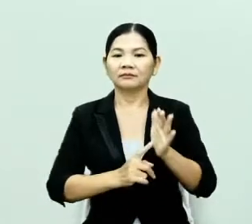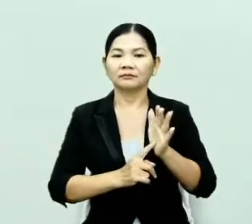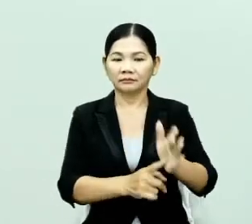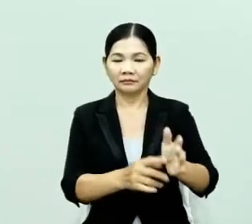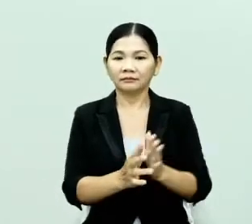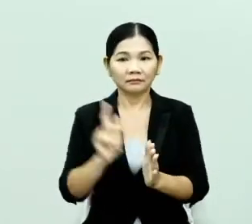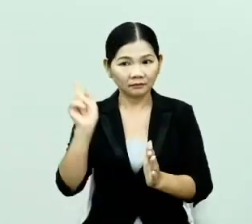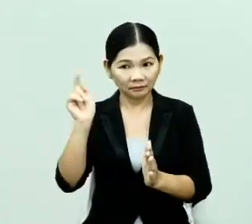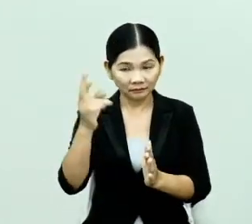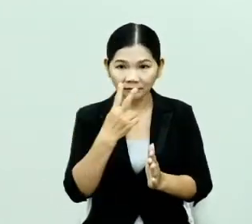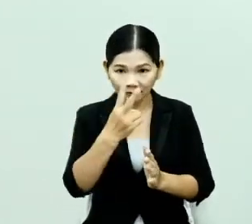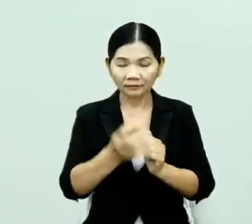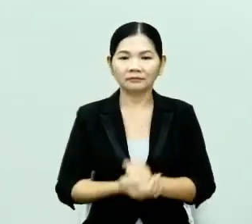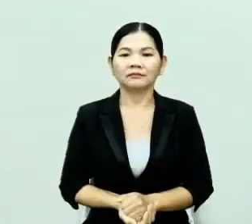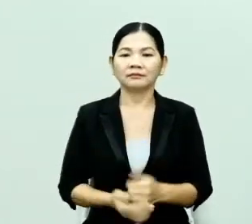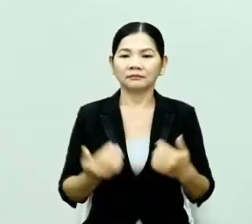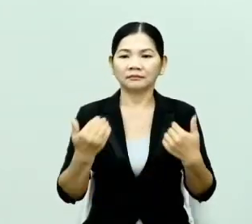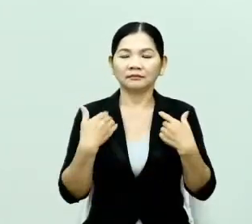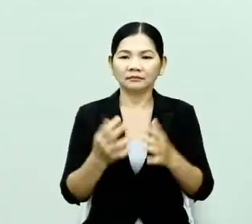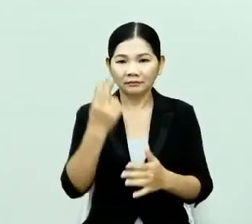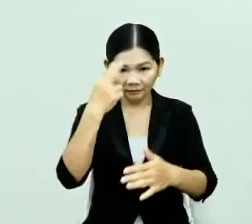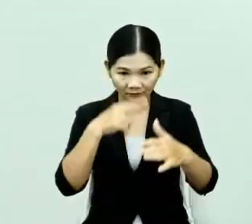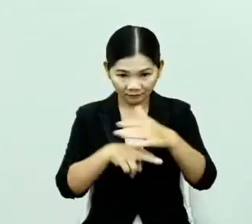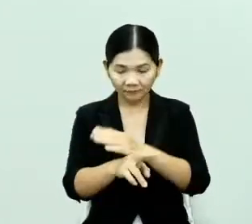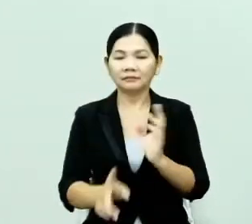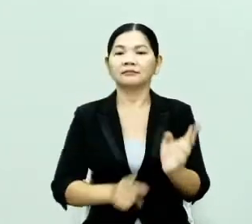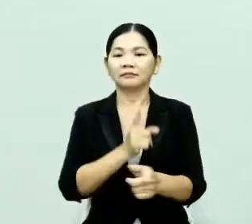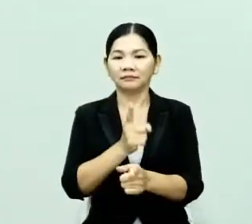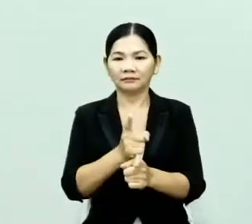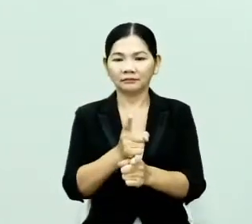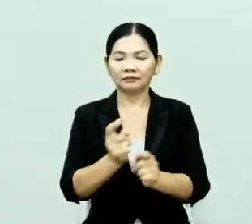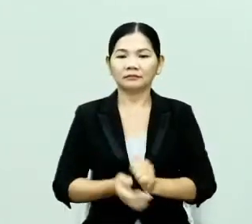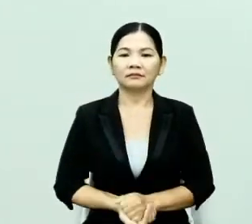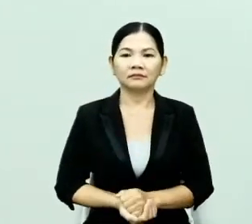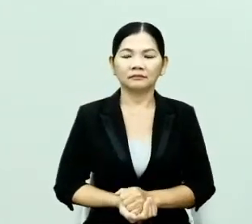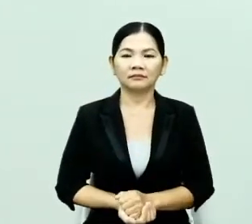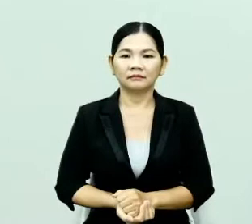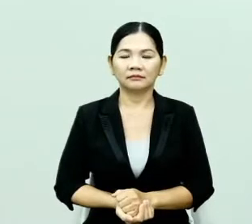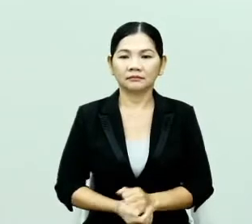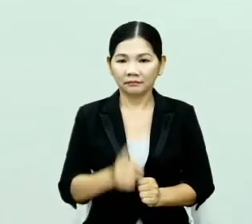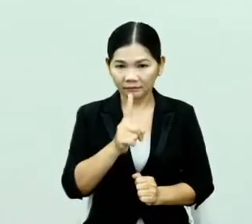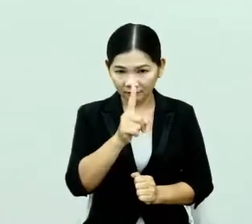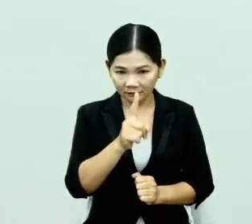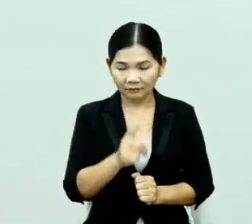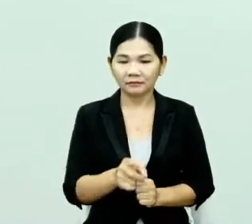ញរូបតាមម្ដងណាចាំមើលតើកូនទូទាយអំបញ្ញមិញត្រឹមត្រូវដែរឬទេ